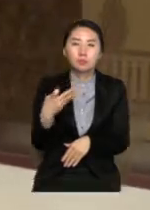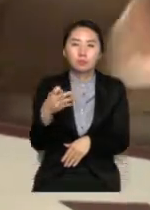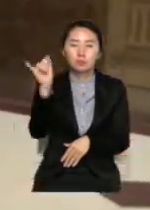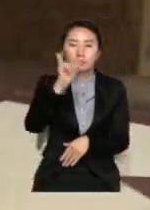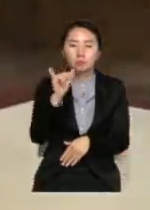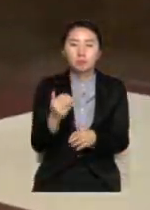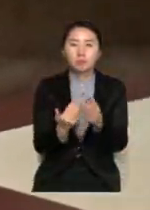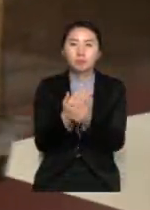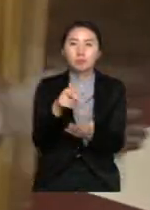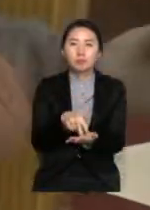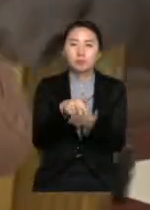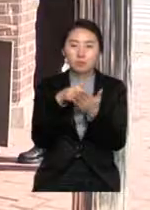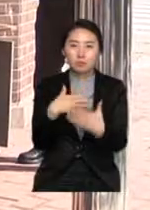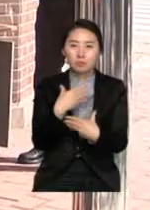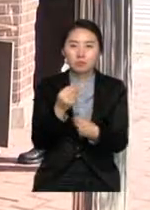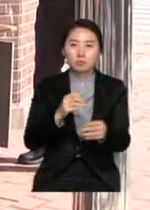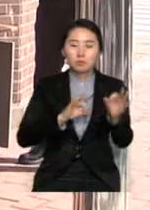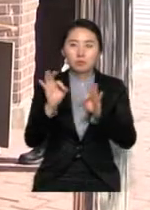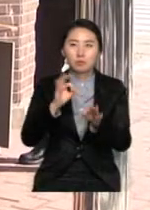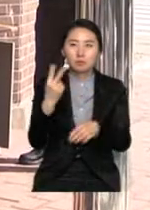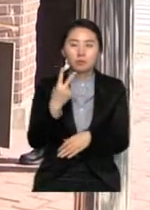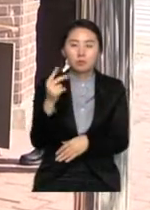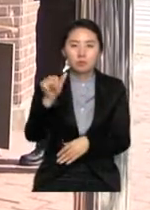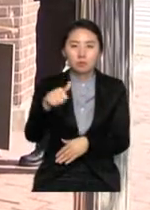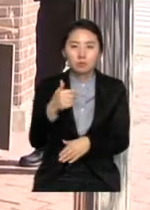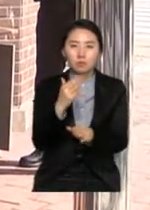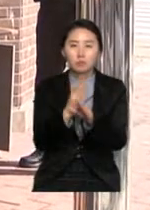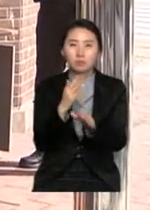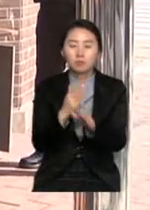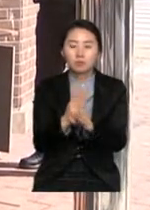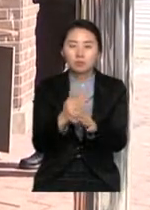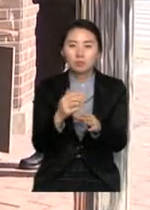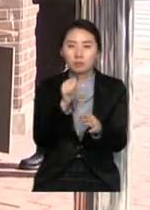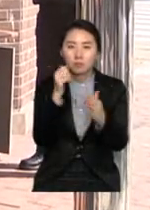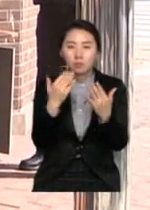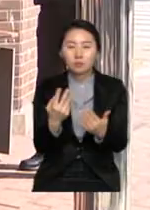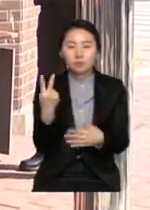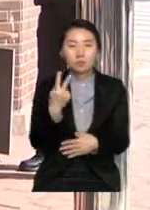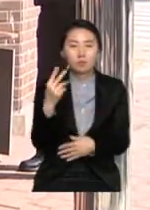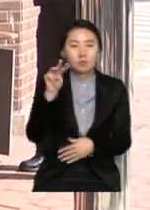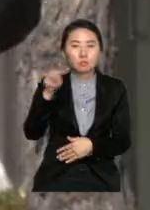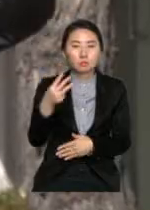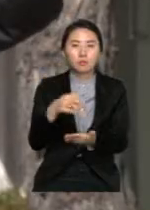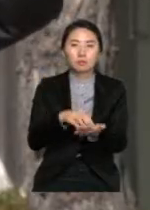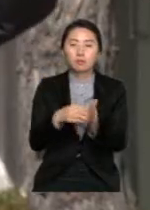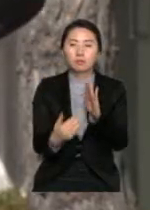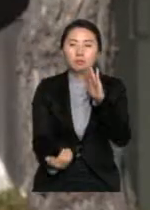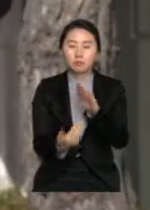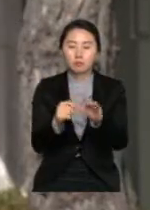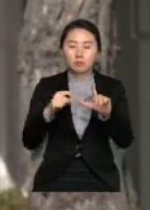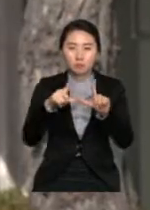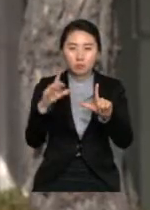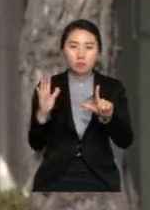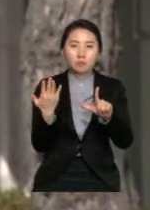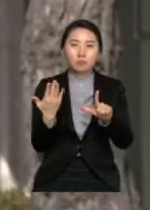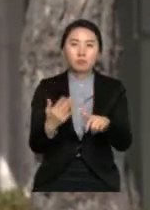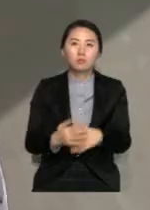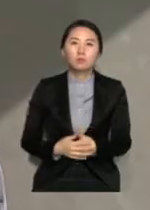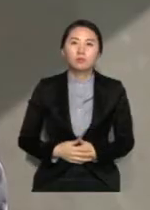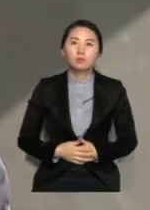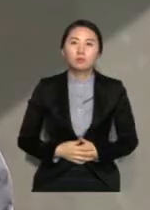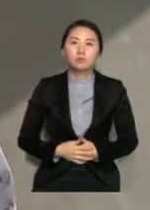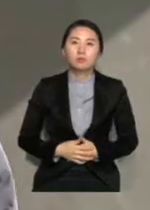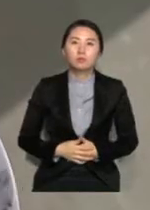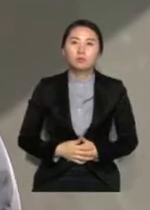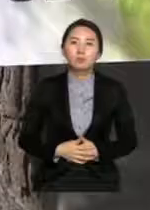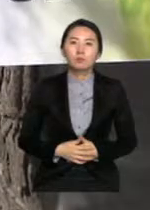전국에서 발생한 승강기 안전사고 2,500여 건 가운데 갇힘 사고가 2,300여 건으로 대부분을 차지한 것으로